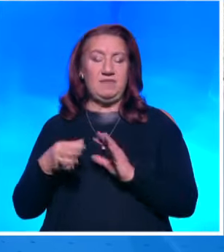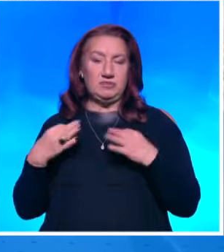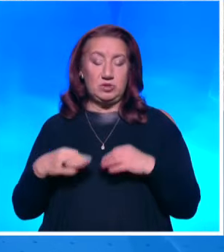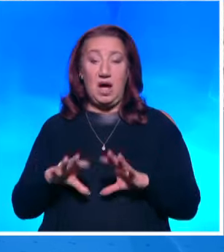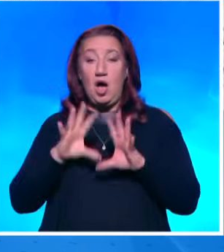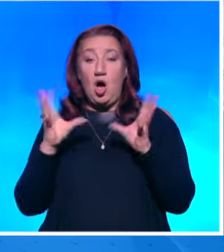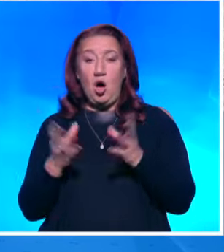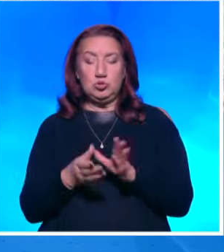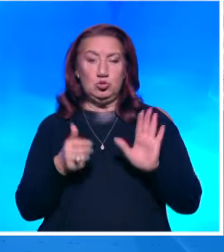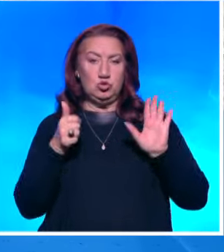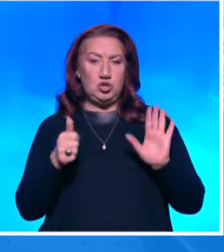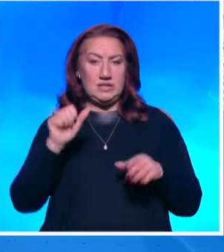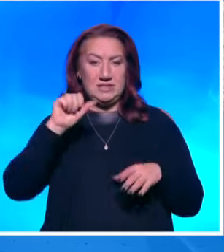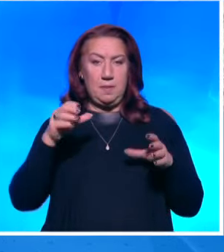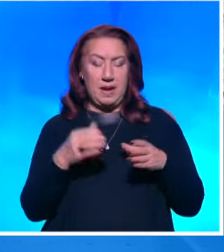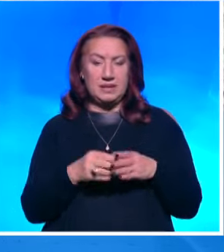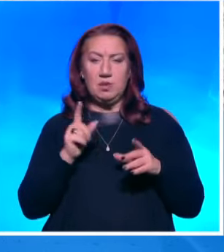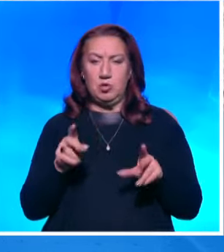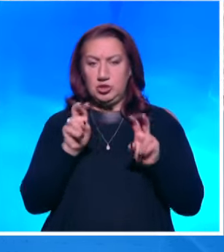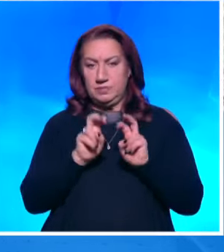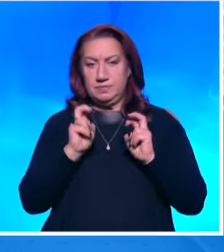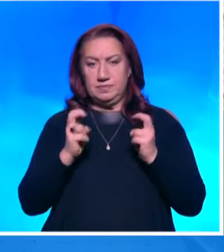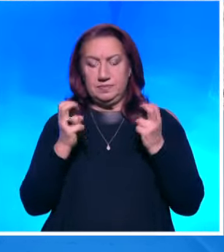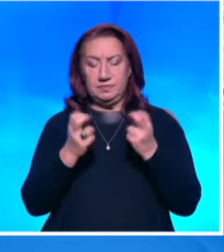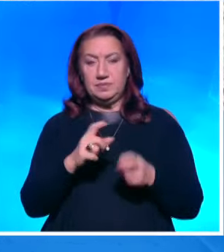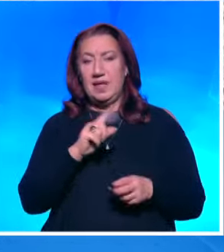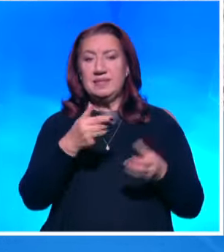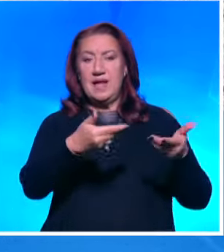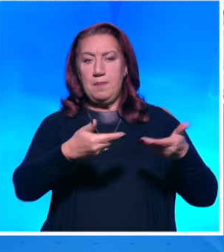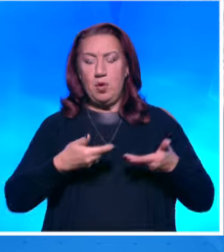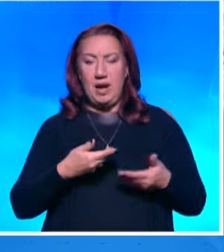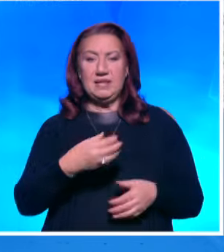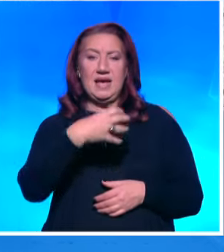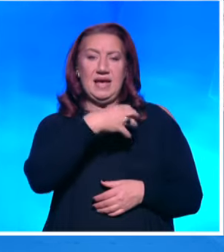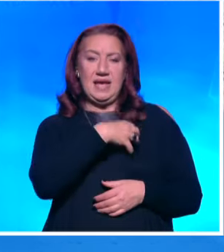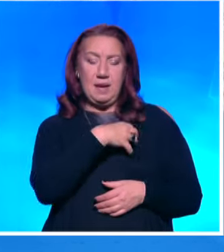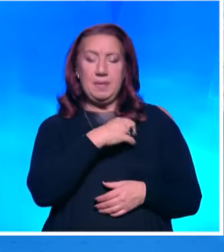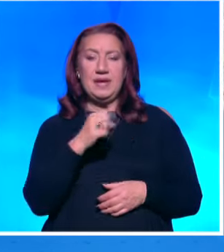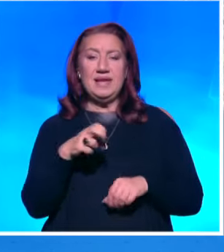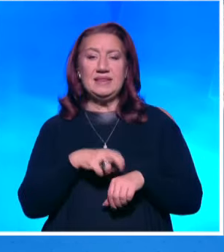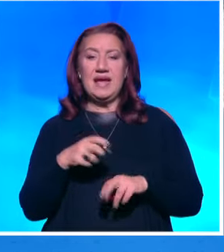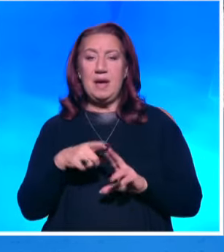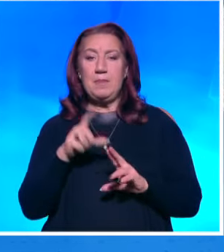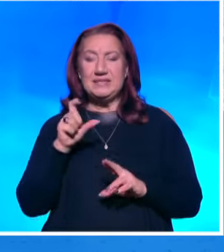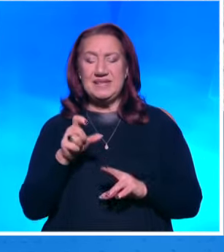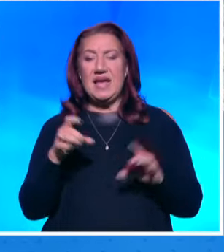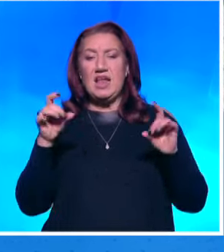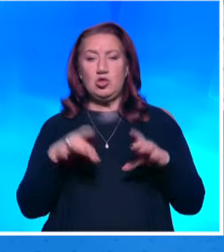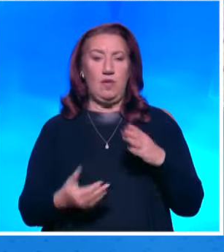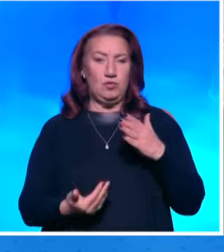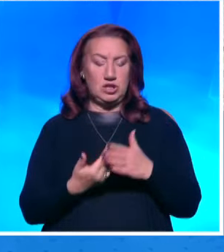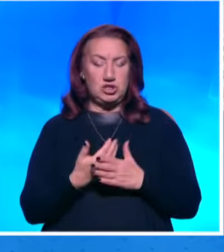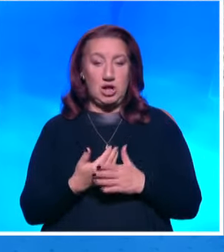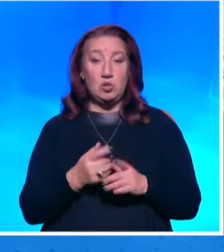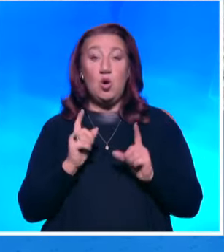шест партии които биха могли да седнат на една маса а непоканените са герб и дпс ново начало кой ще се отзове и как